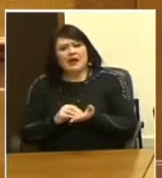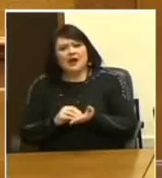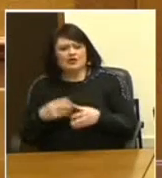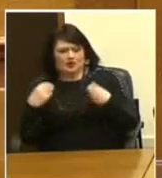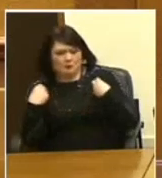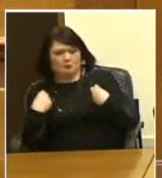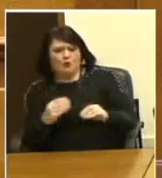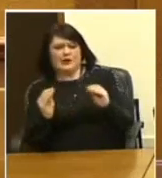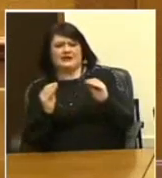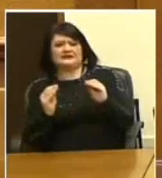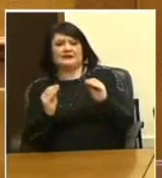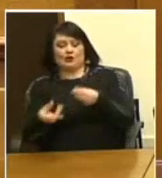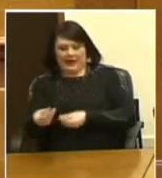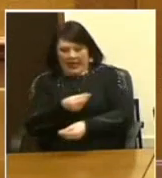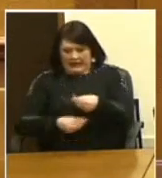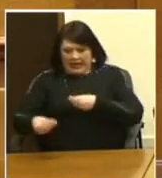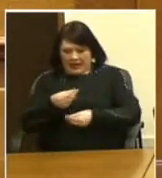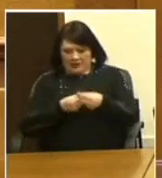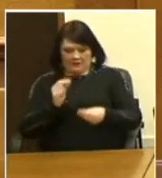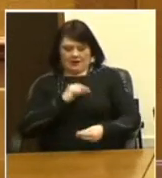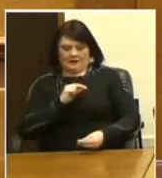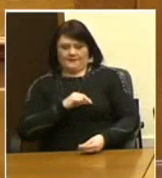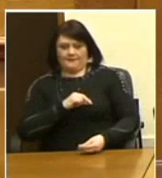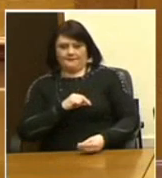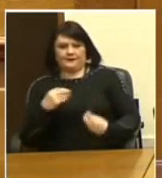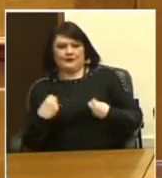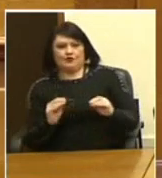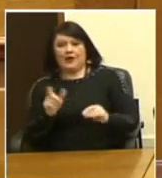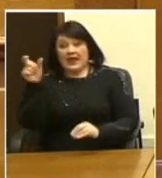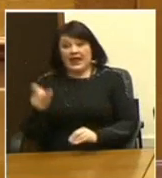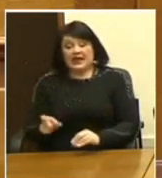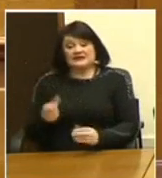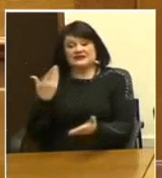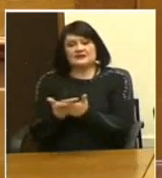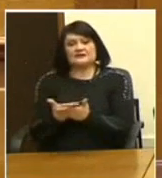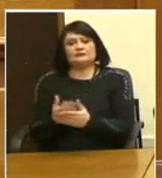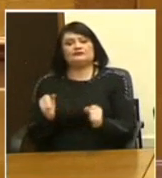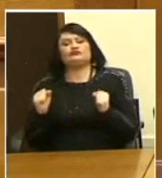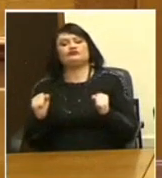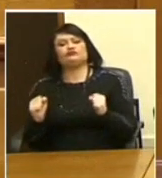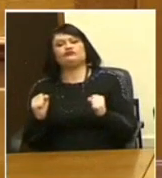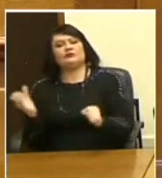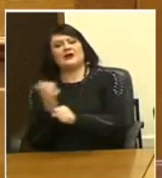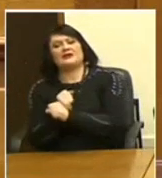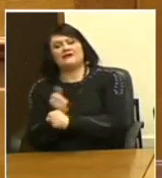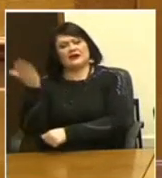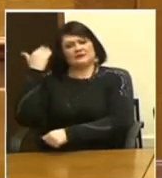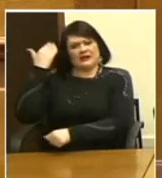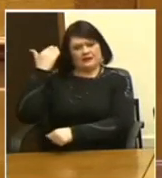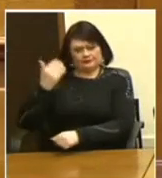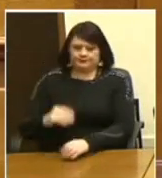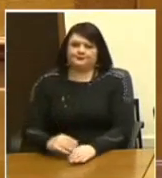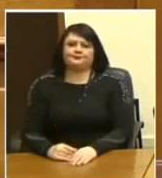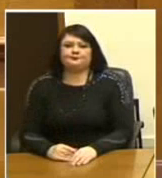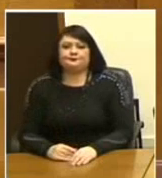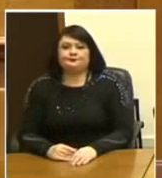έναντι ανταλλάγματος, πράγματα τα οποία εσείς διεκδικούσατε και κρατούσατε με σθένος όλα τα προηγούμενα χρόνια. Και ποια